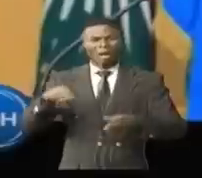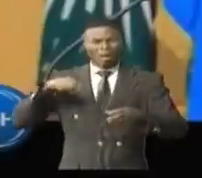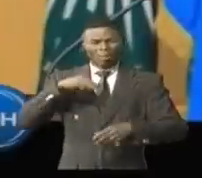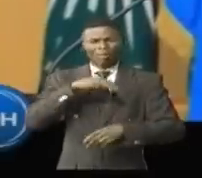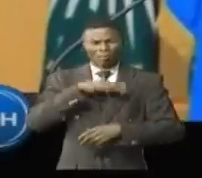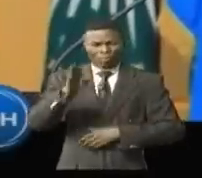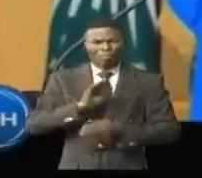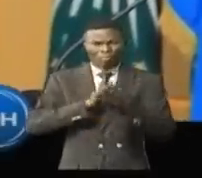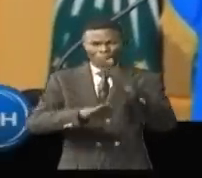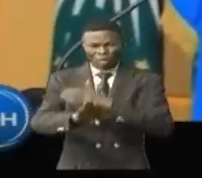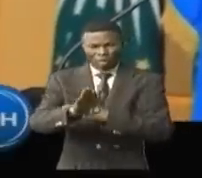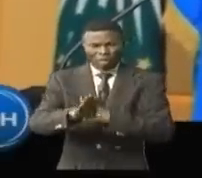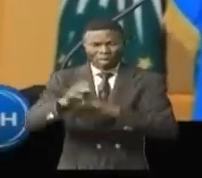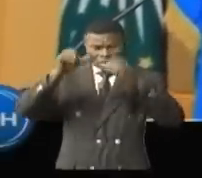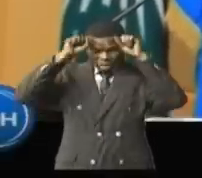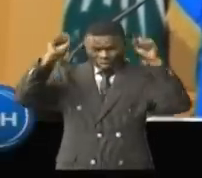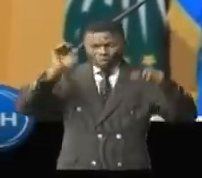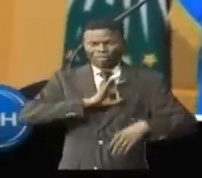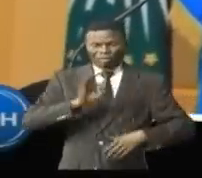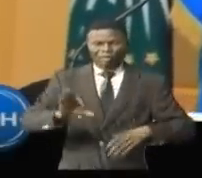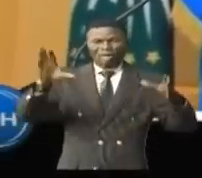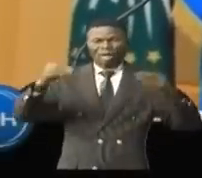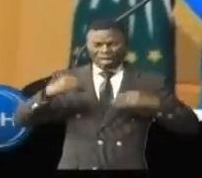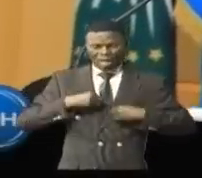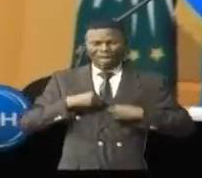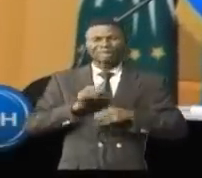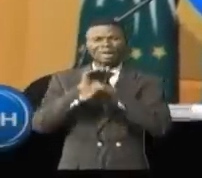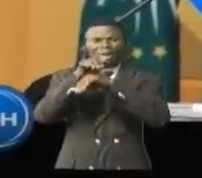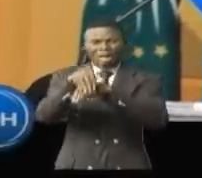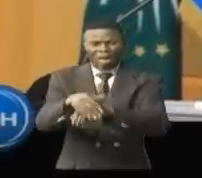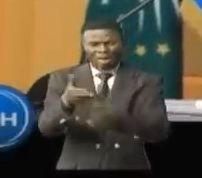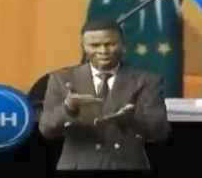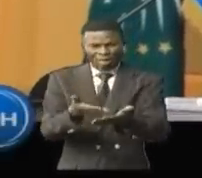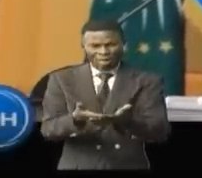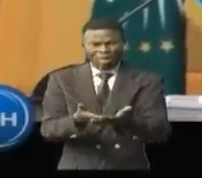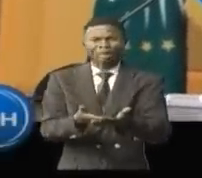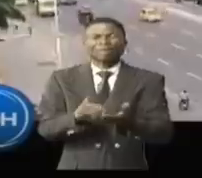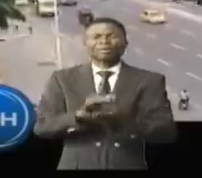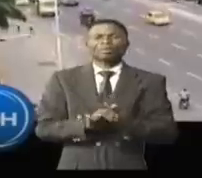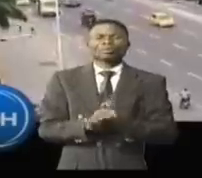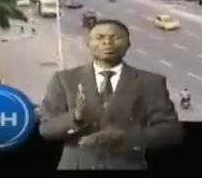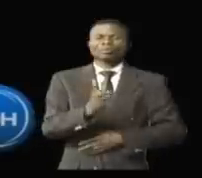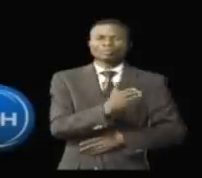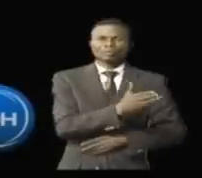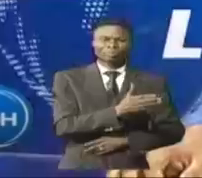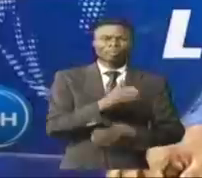grâce au président de la République, Félix Antoine Tshisekedi.